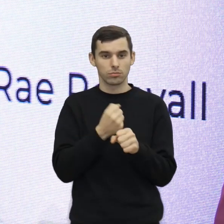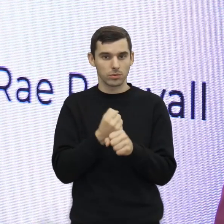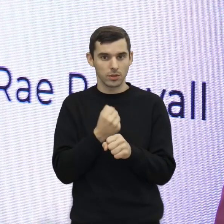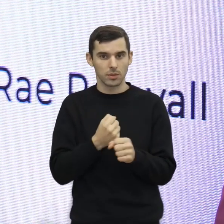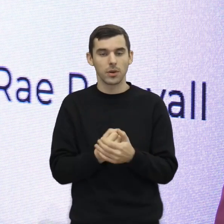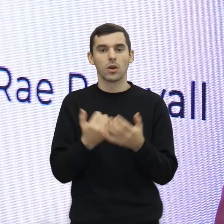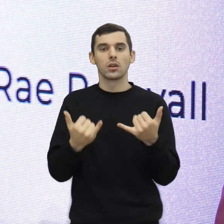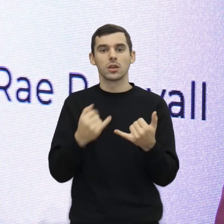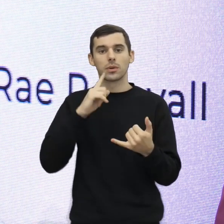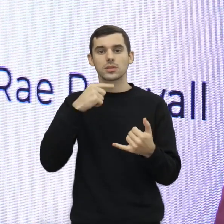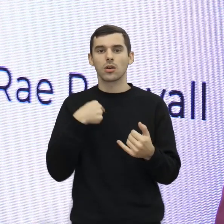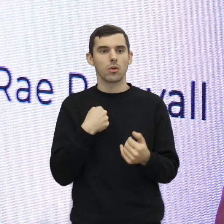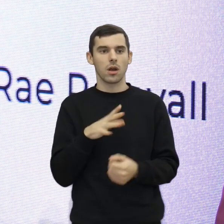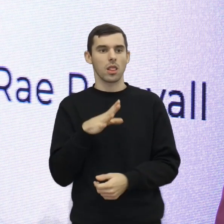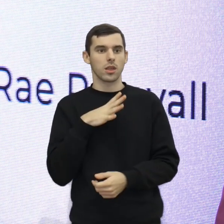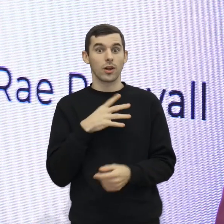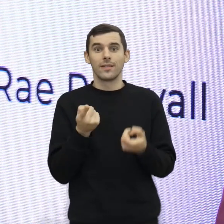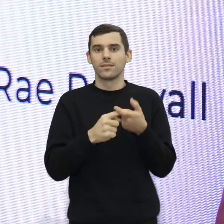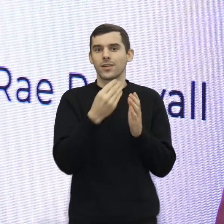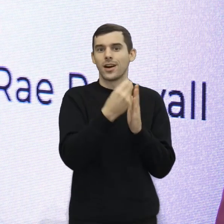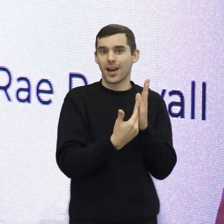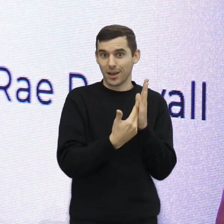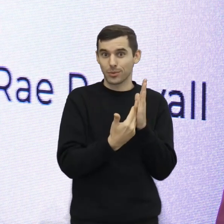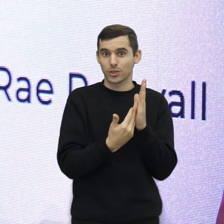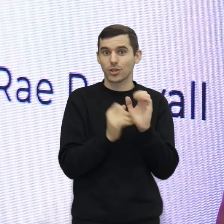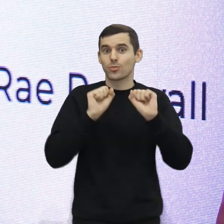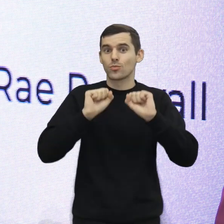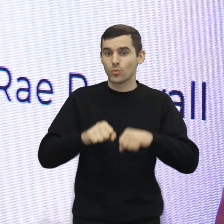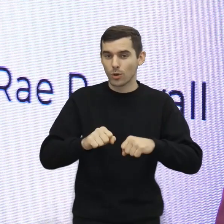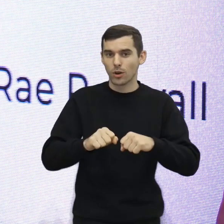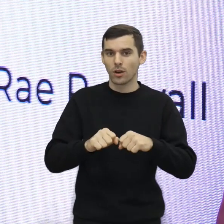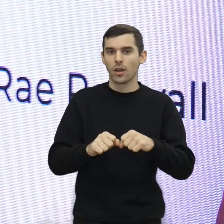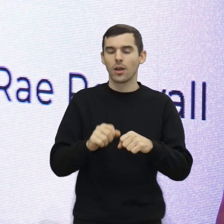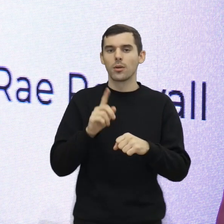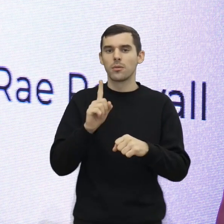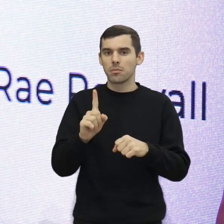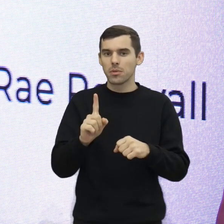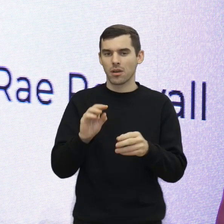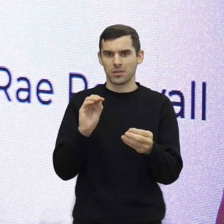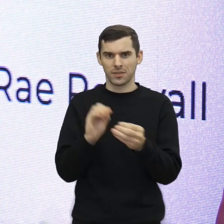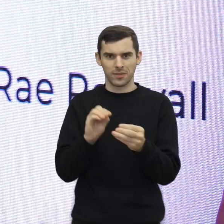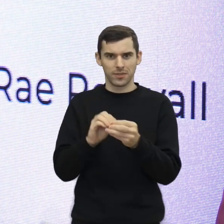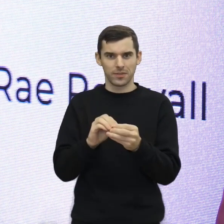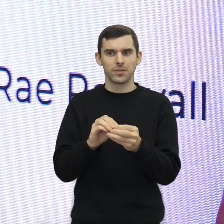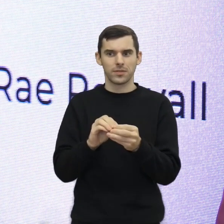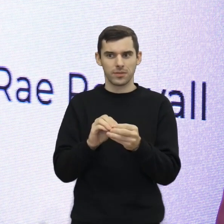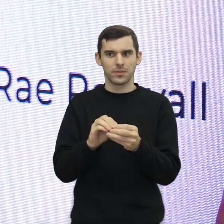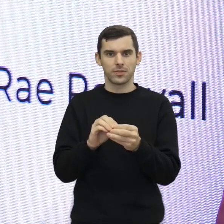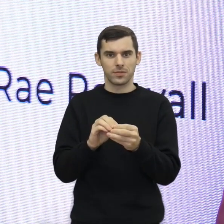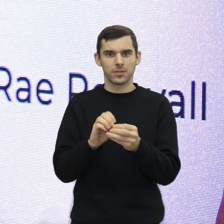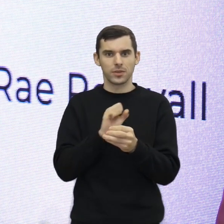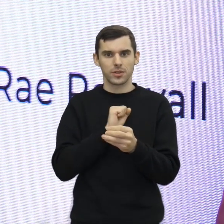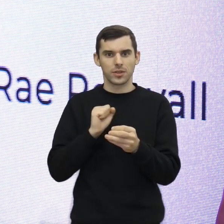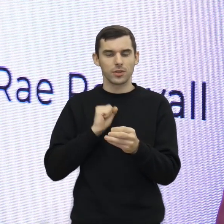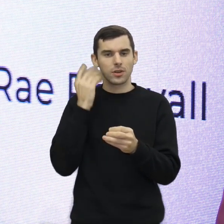negalima. Nors pagal aprašą galima. Aprašas niekur nedingo. Bet kažkodėl galvoja, kad tik tos tretinio